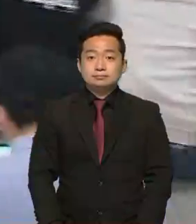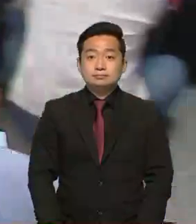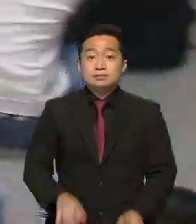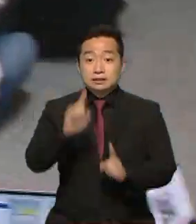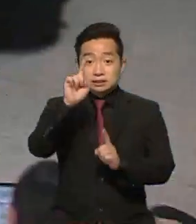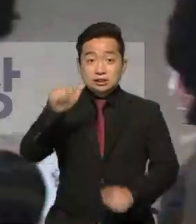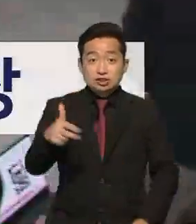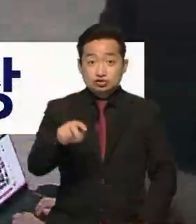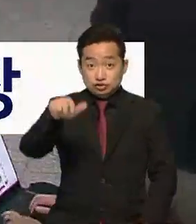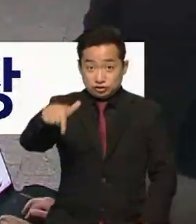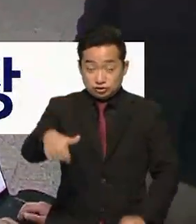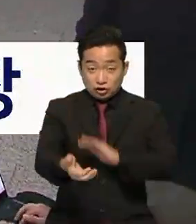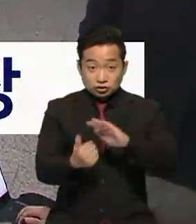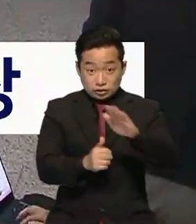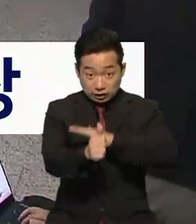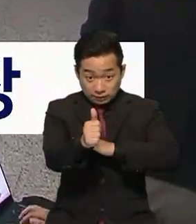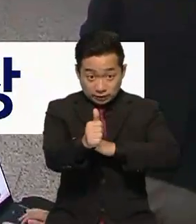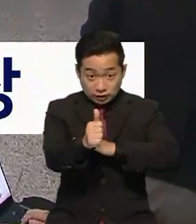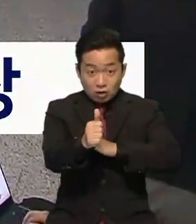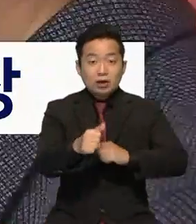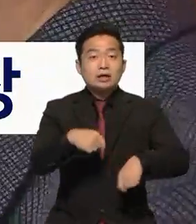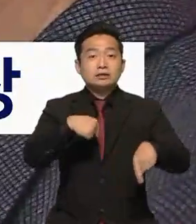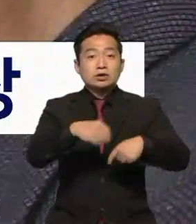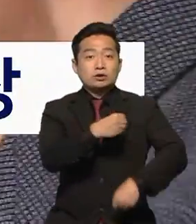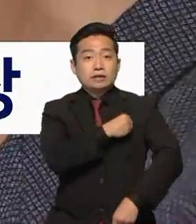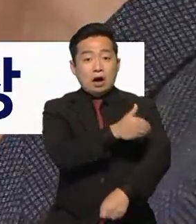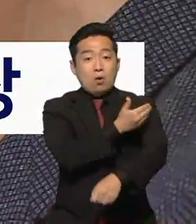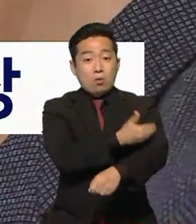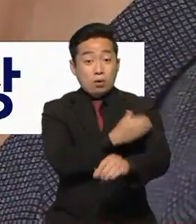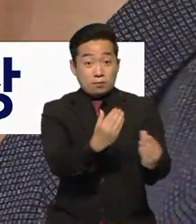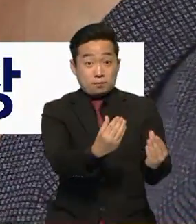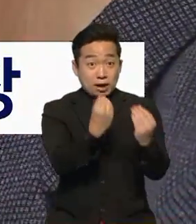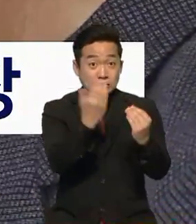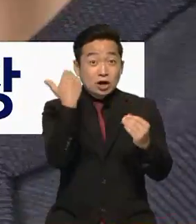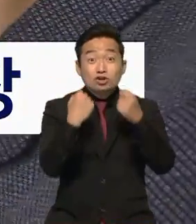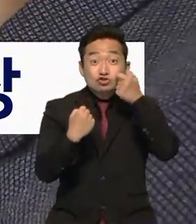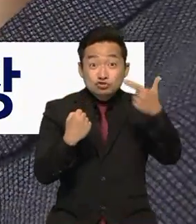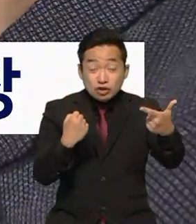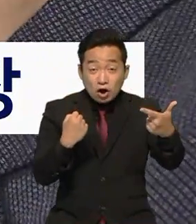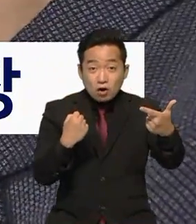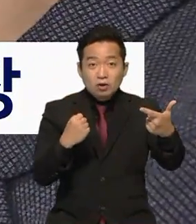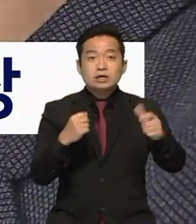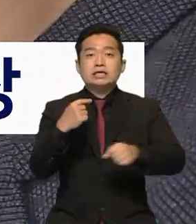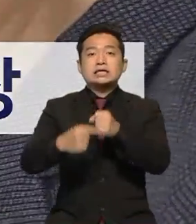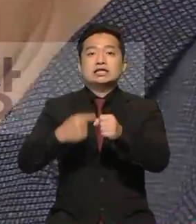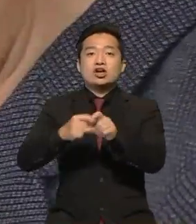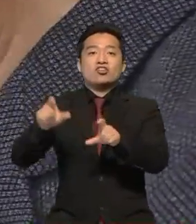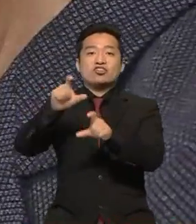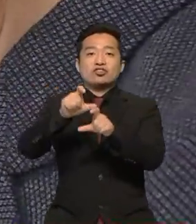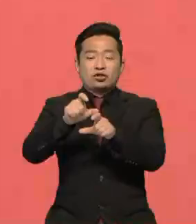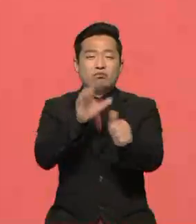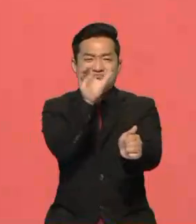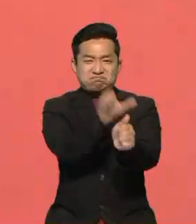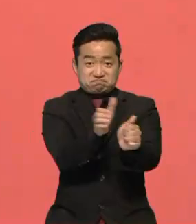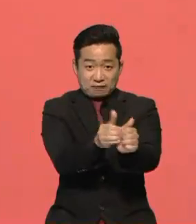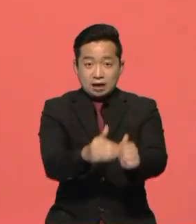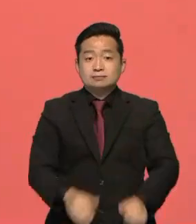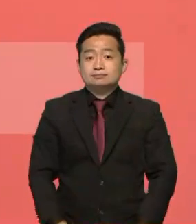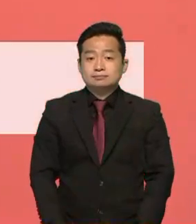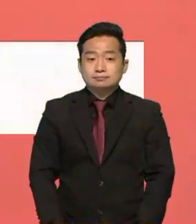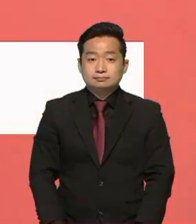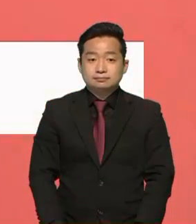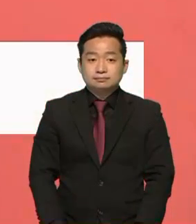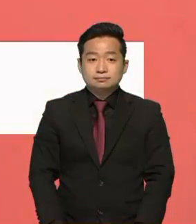이준석 전 대표에 대한 당원권 정지 기간이 기존 6개월에서 2024년 1월까지로 1년 더 늘어났습니다.